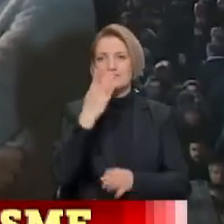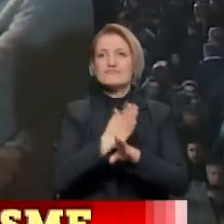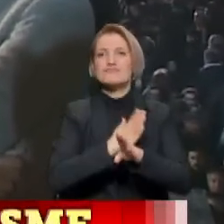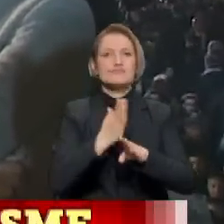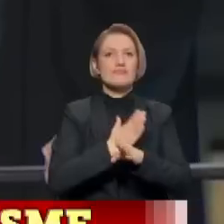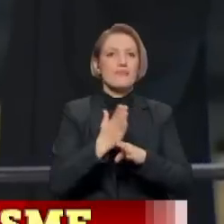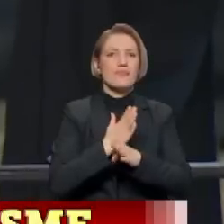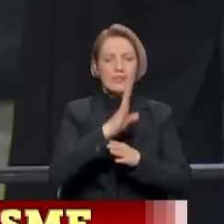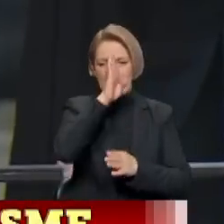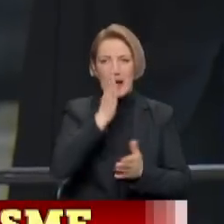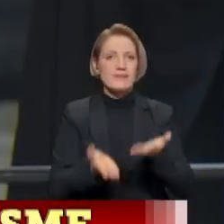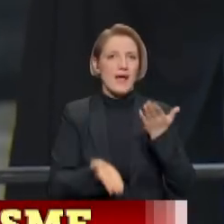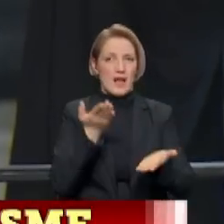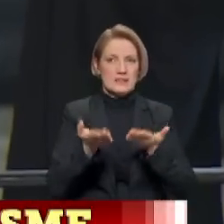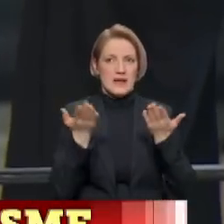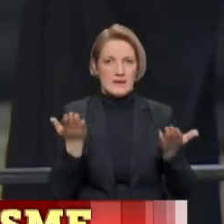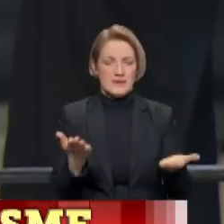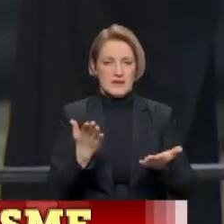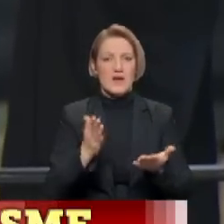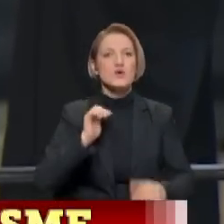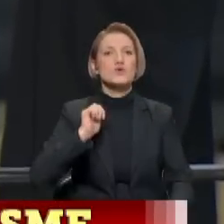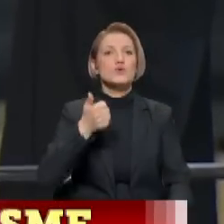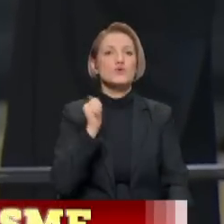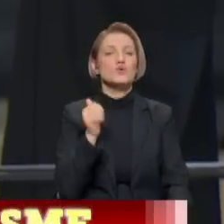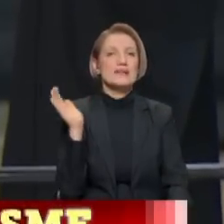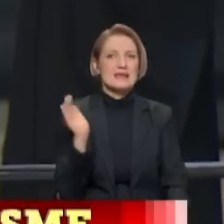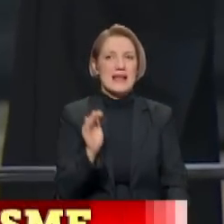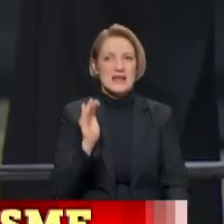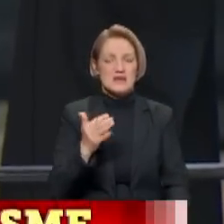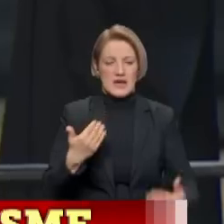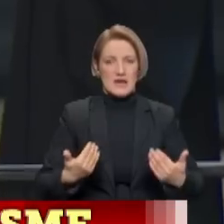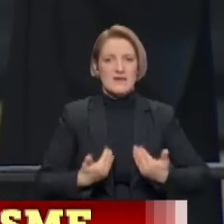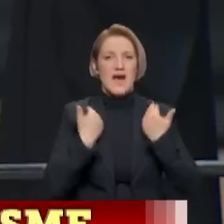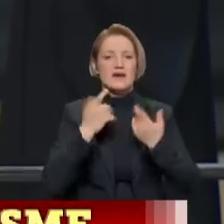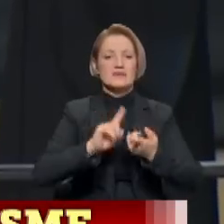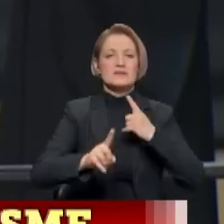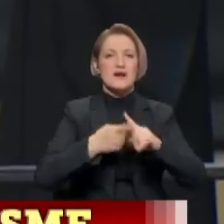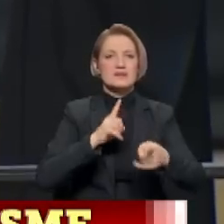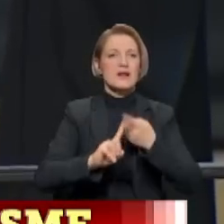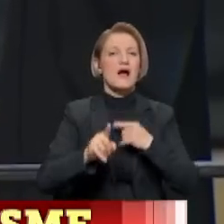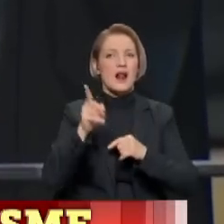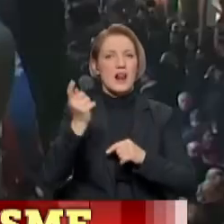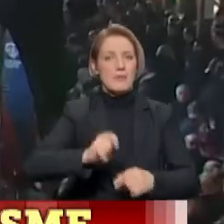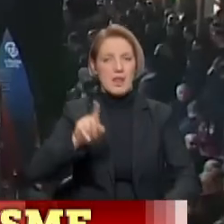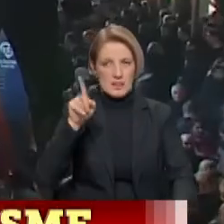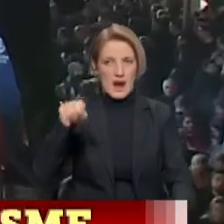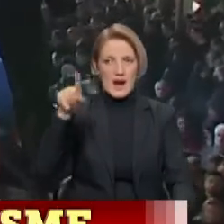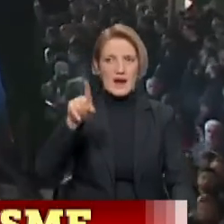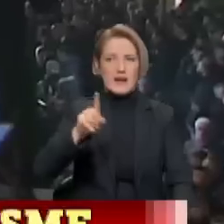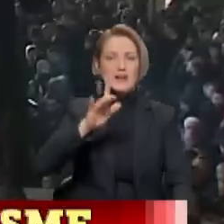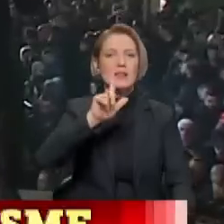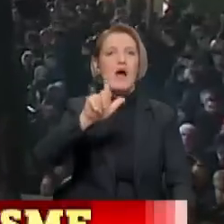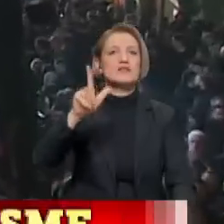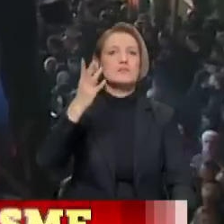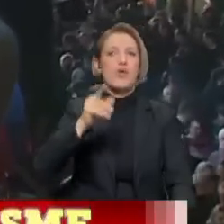Çünkü adalet gün gelecek, yargıyı siyasallaştıranlara da